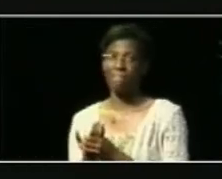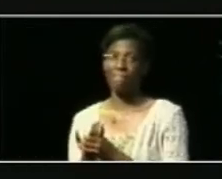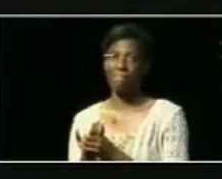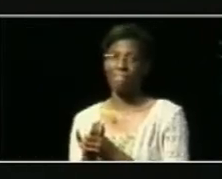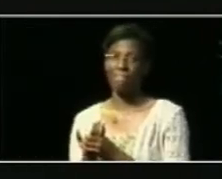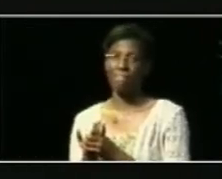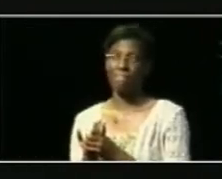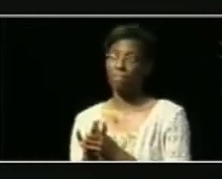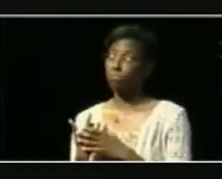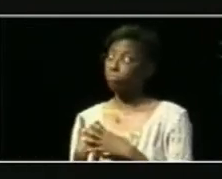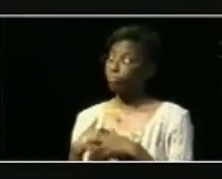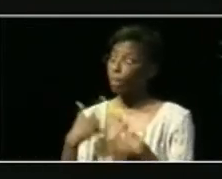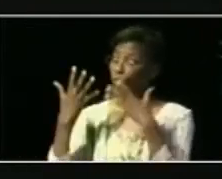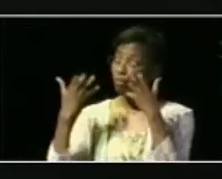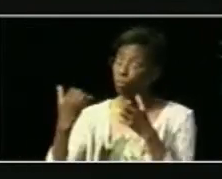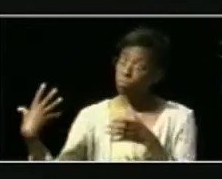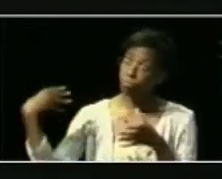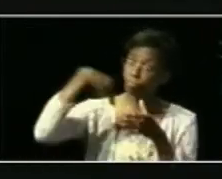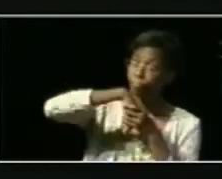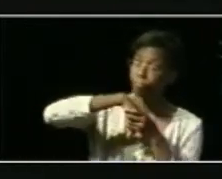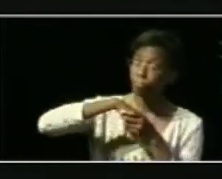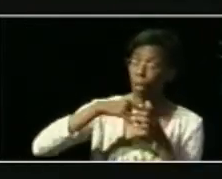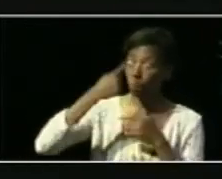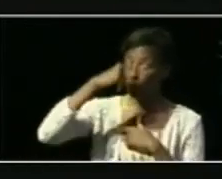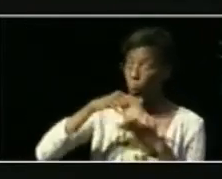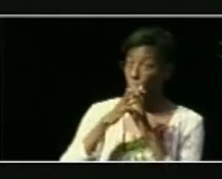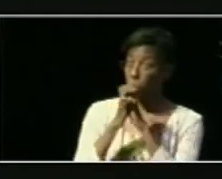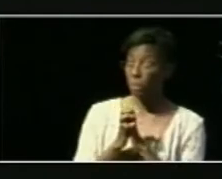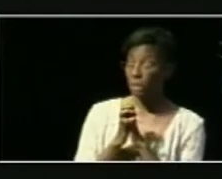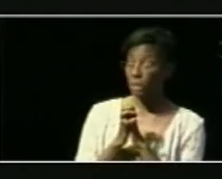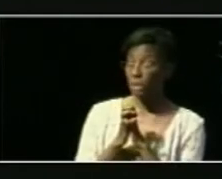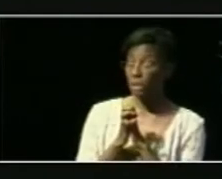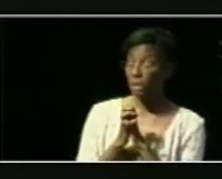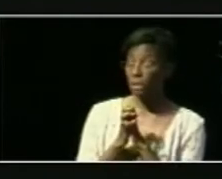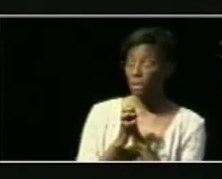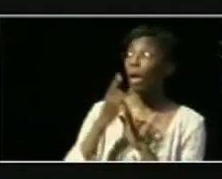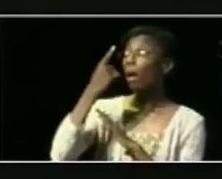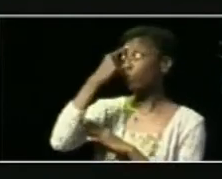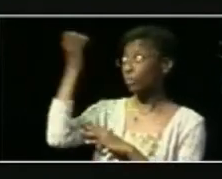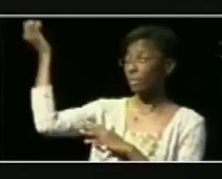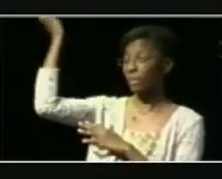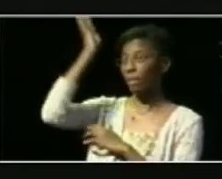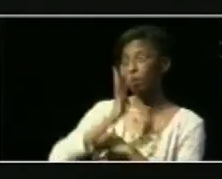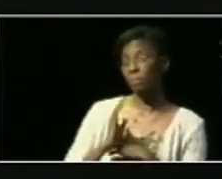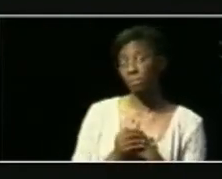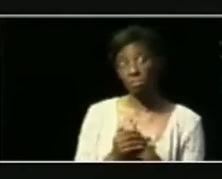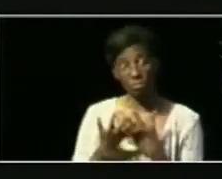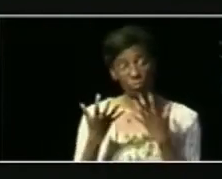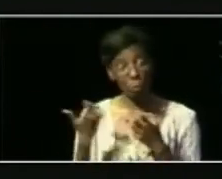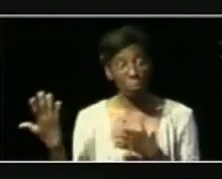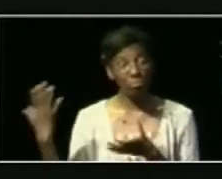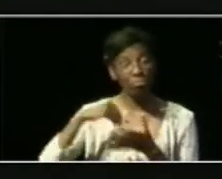in praying for the Holy Spirit? Est-ce que vous voulez vous joindre à moi pour prier en vue de recevoir le Saint-Esprit? Would you join me